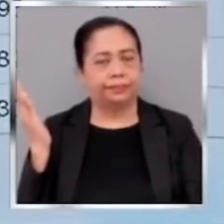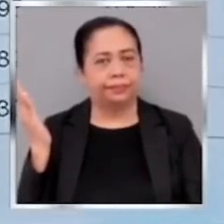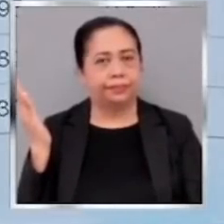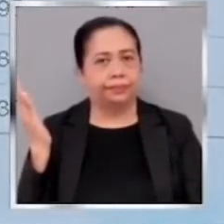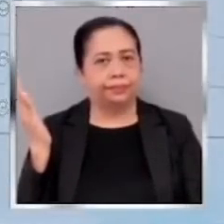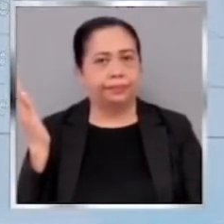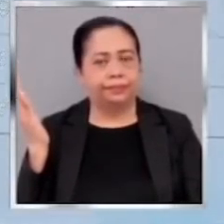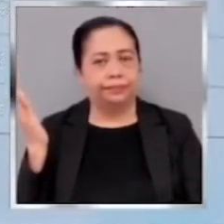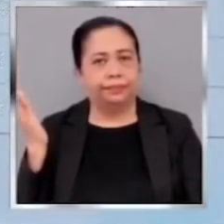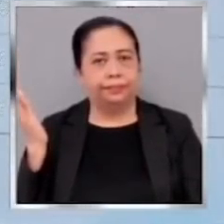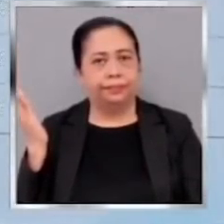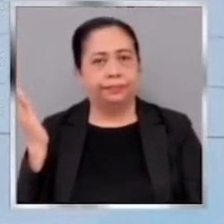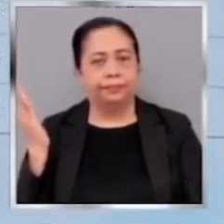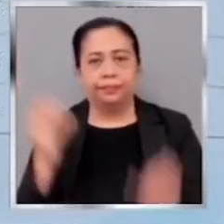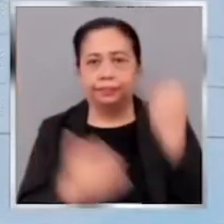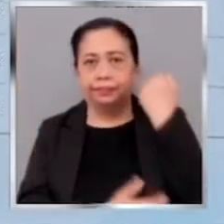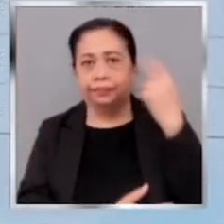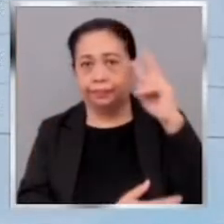18,131,890. Joel Villanueva,